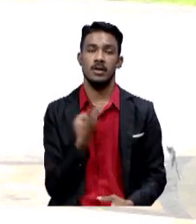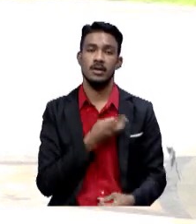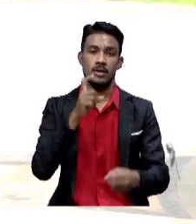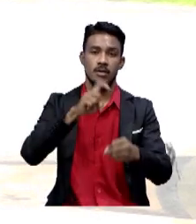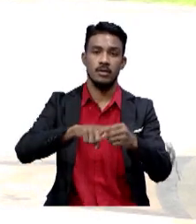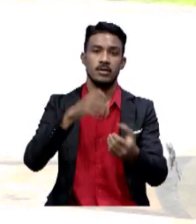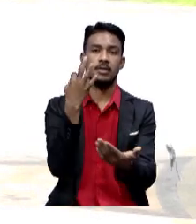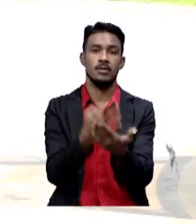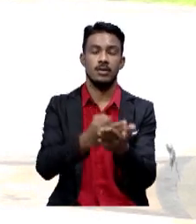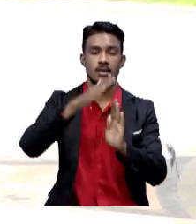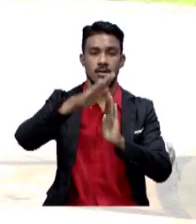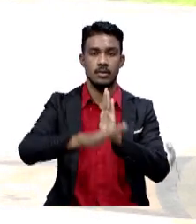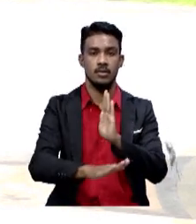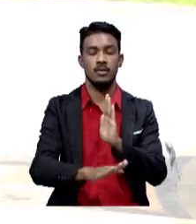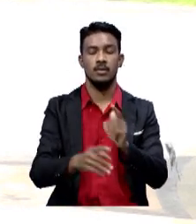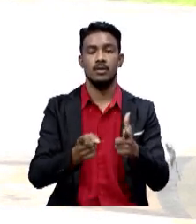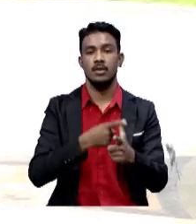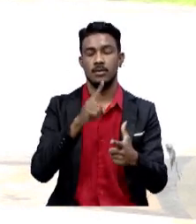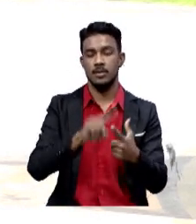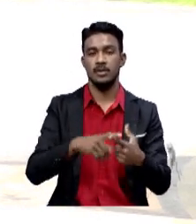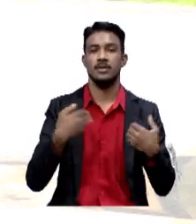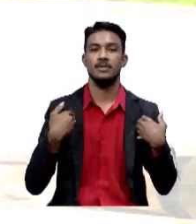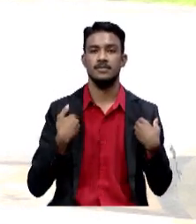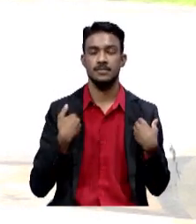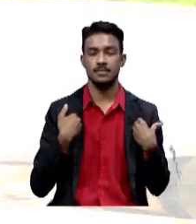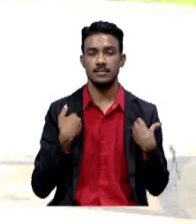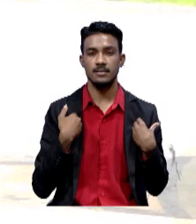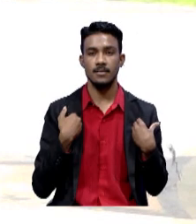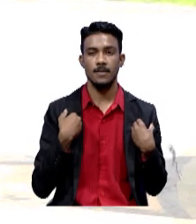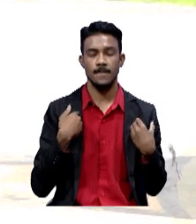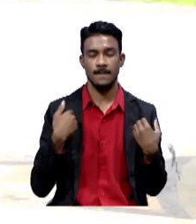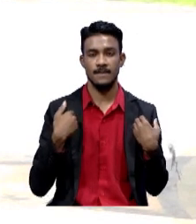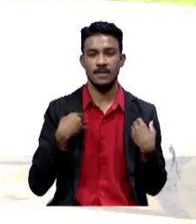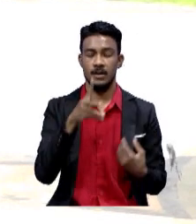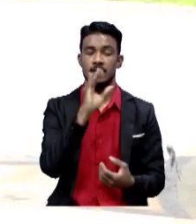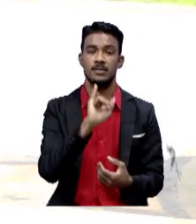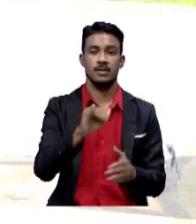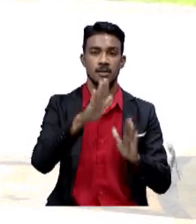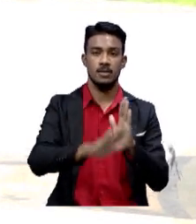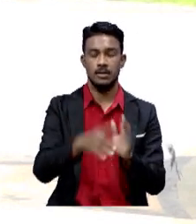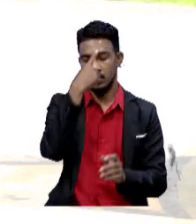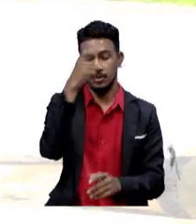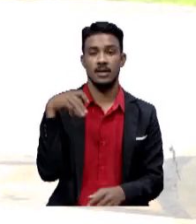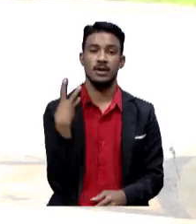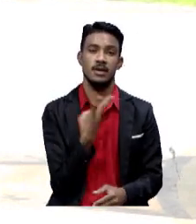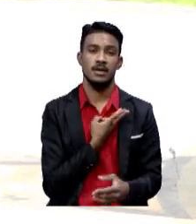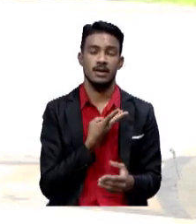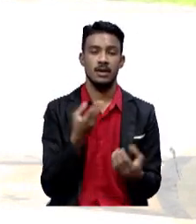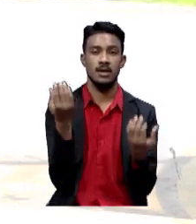ne tun iha ni kapitalnya tuhun tambah ita lakon di Amerika dua kita di. Hebe ita ni